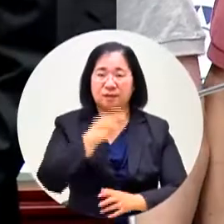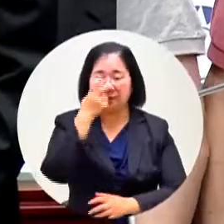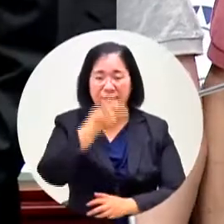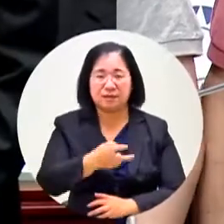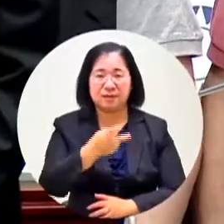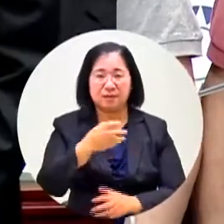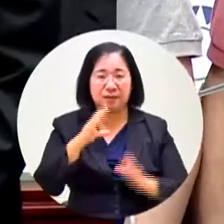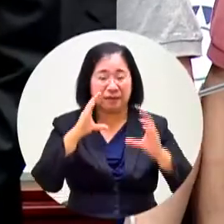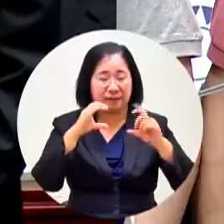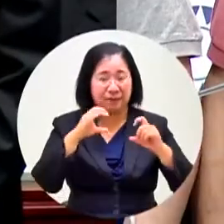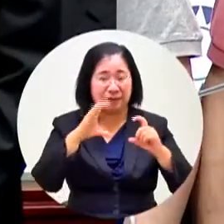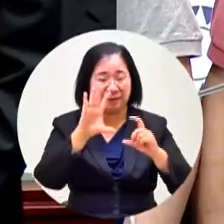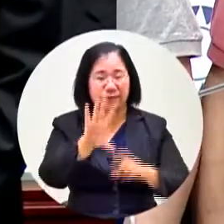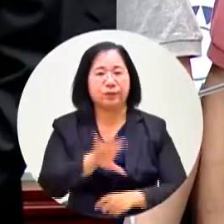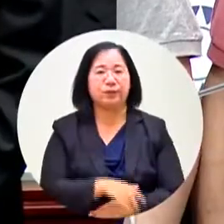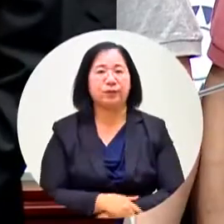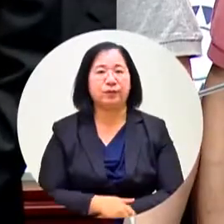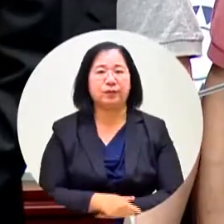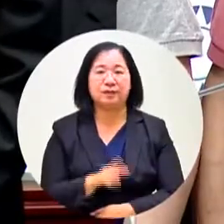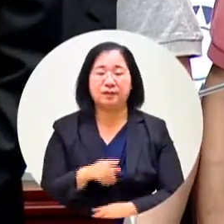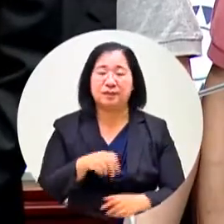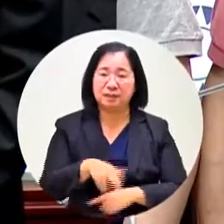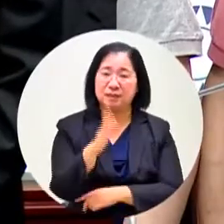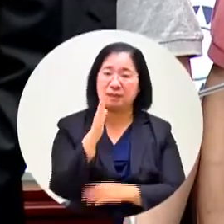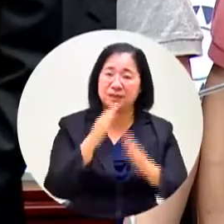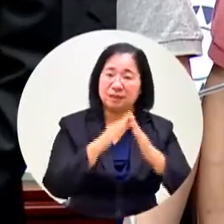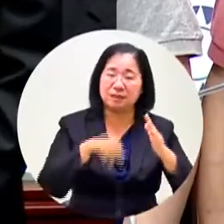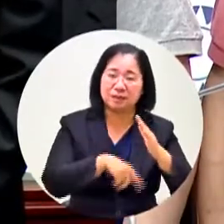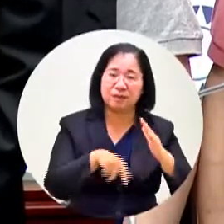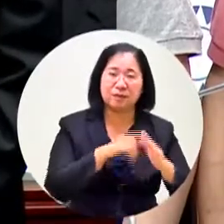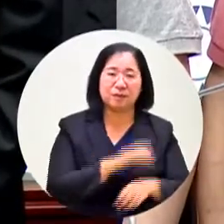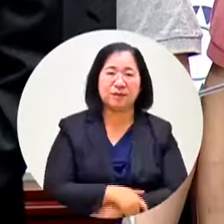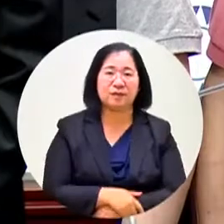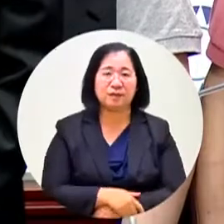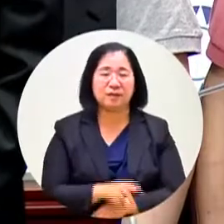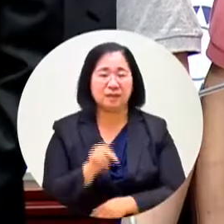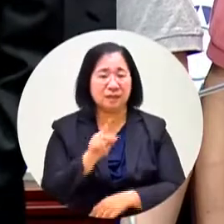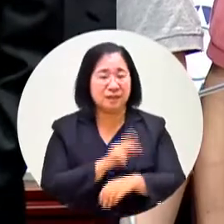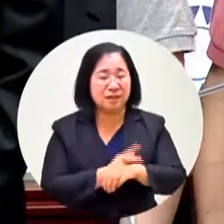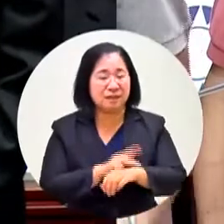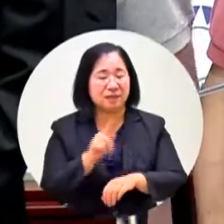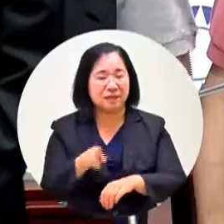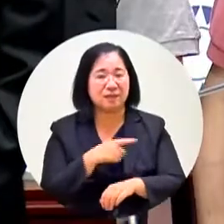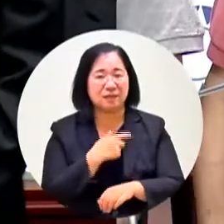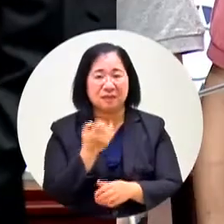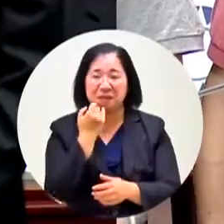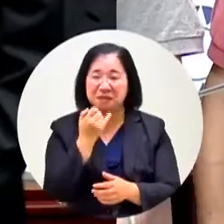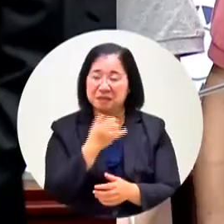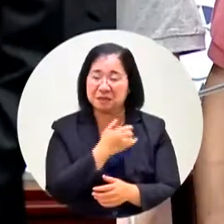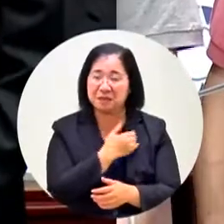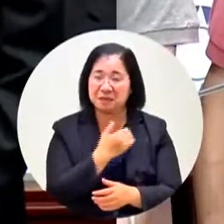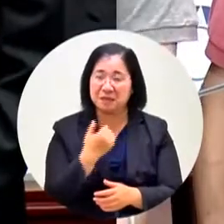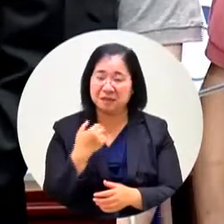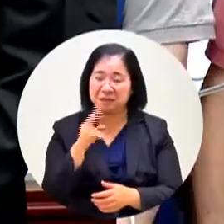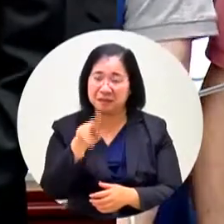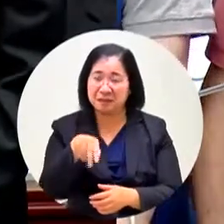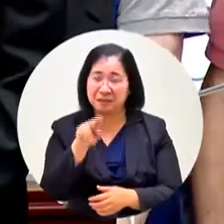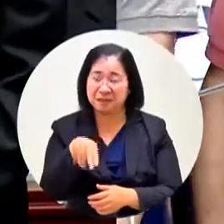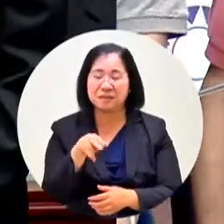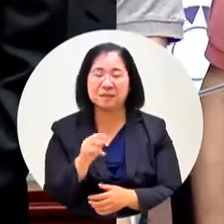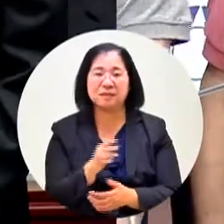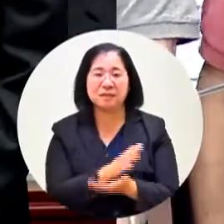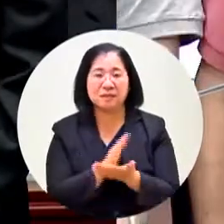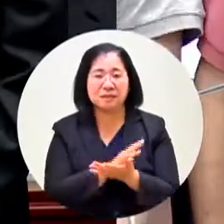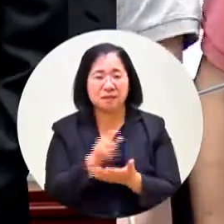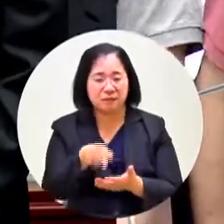头，我昨天有参加桥头科学园区的这总统来的视察典礼哈。那后续，目前是行政院已经通过科技部